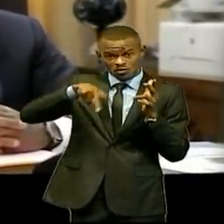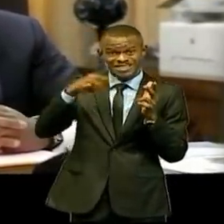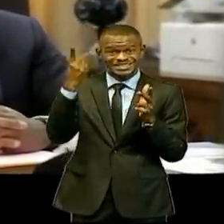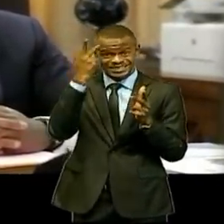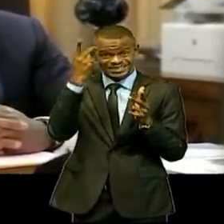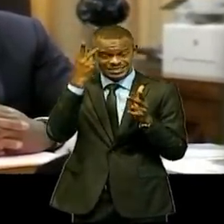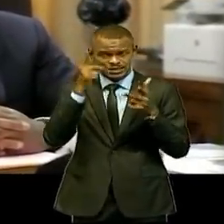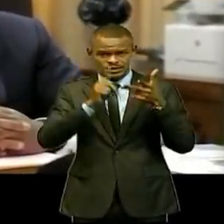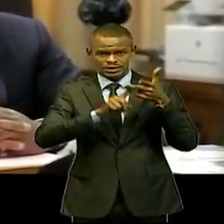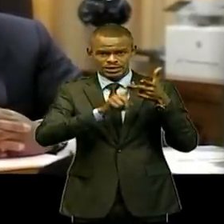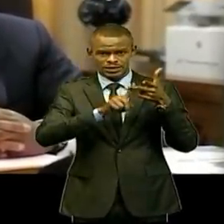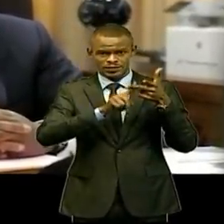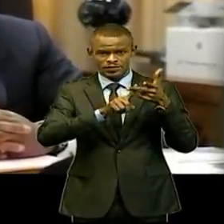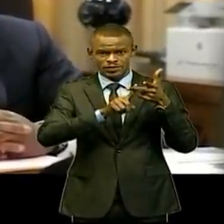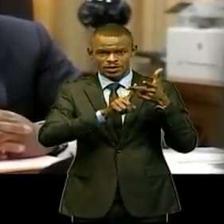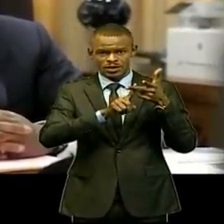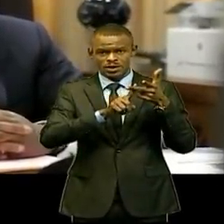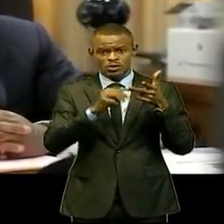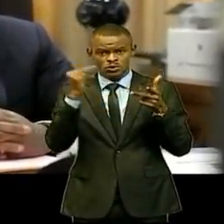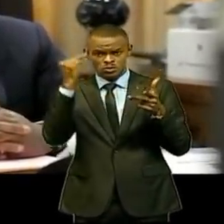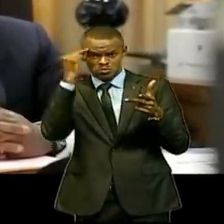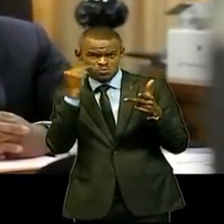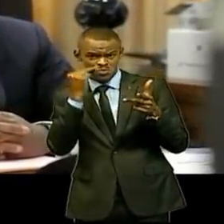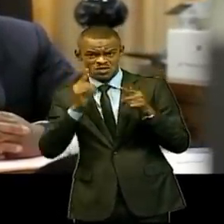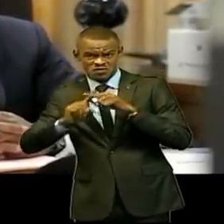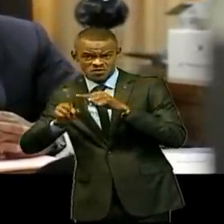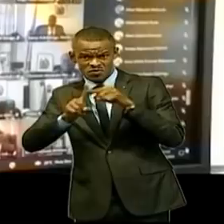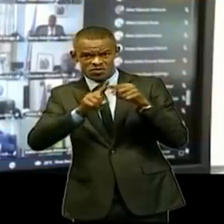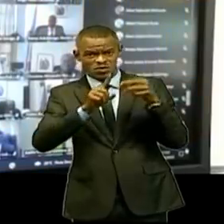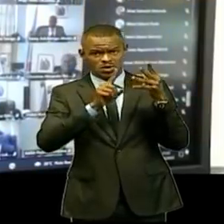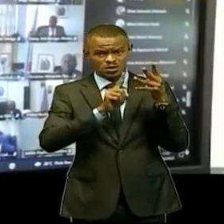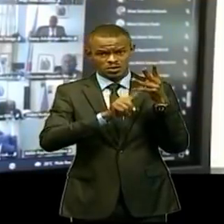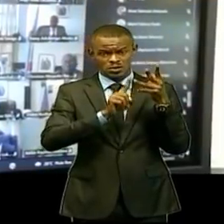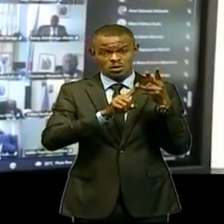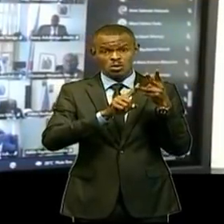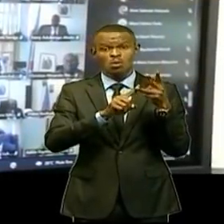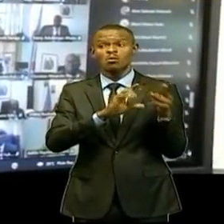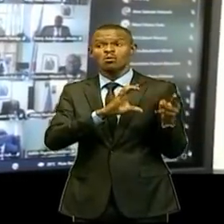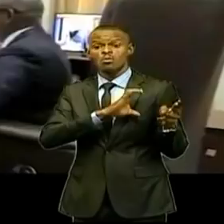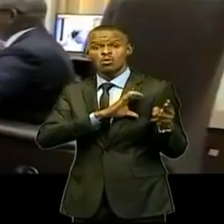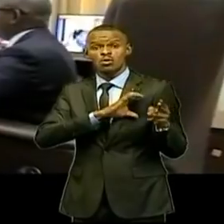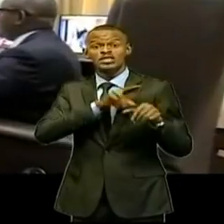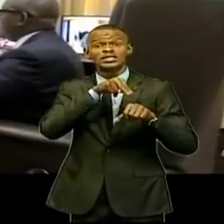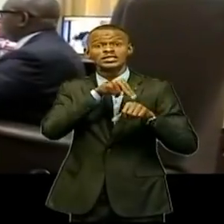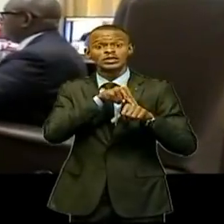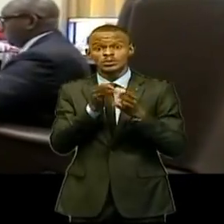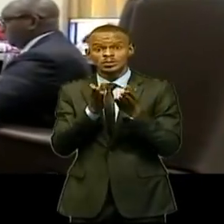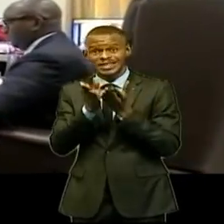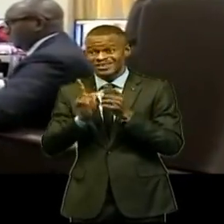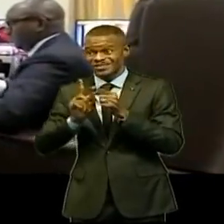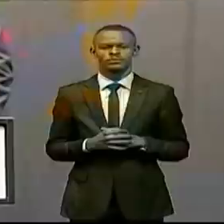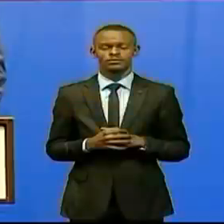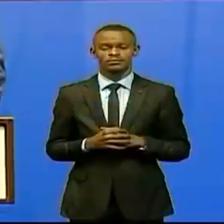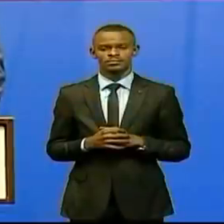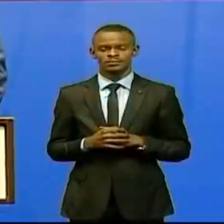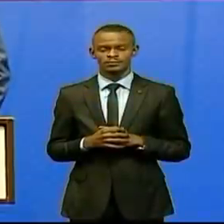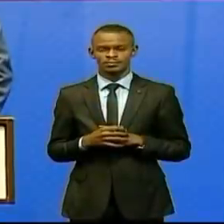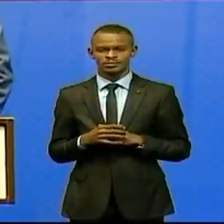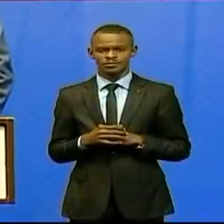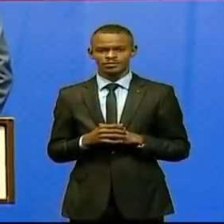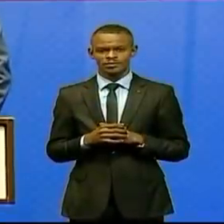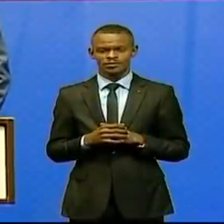gouvernement à l'évaluation de la mise en œuvre du processus électoral par la CENI. Au lendemain de la